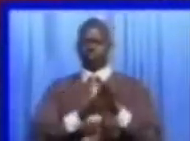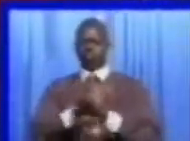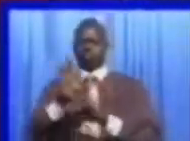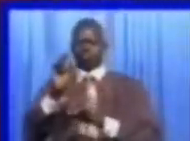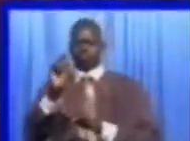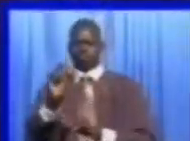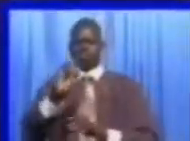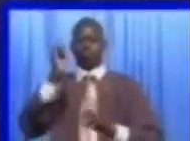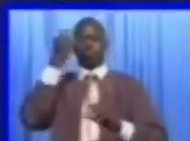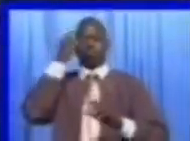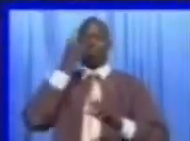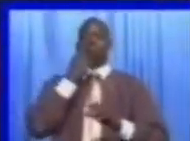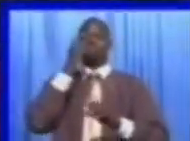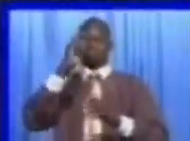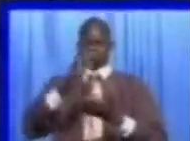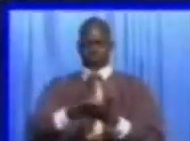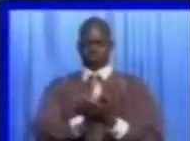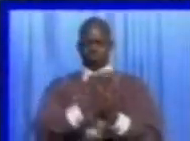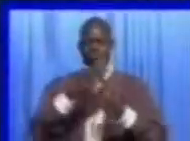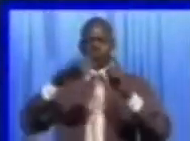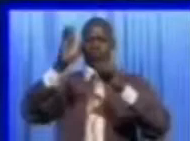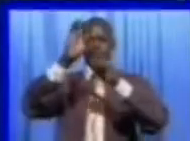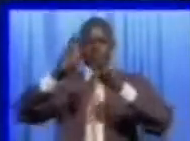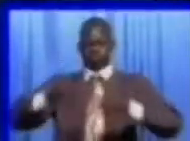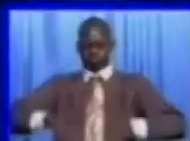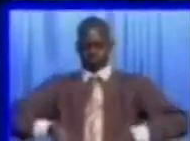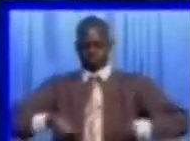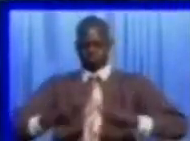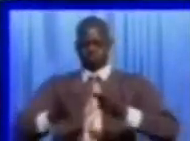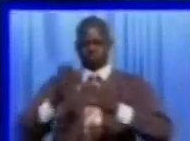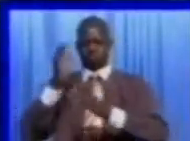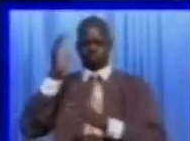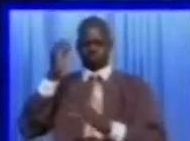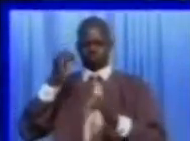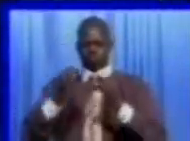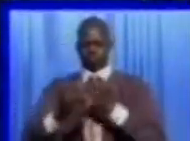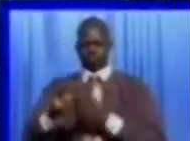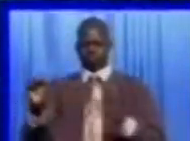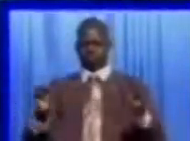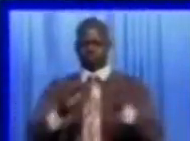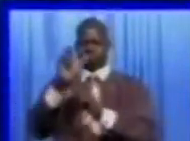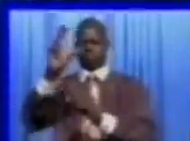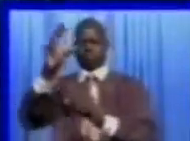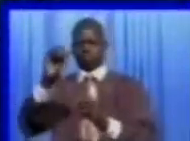gouvernants se doivent d'améliorer leur condition de vie le Congrès prend fin le samedi 30 novembre prochain